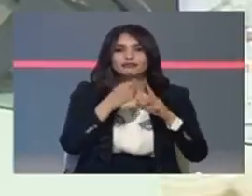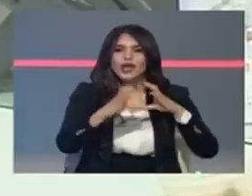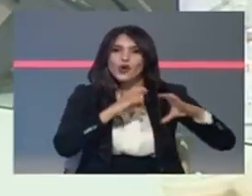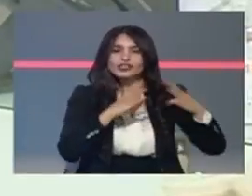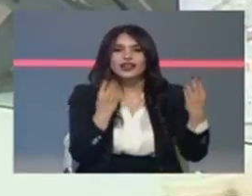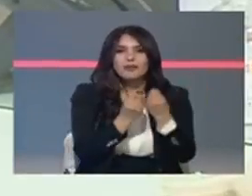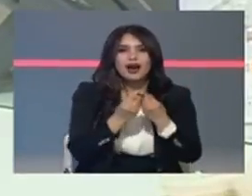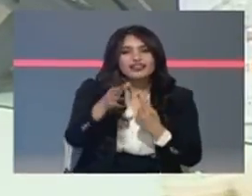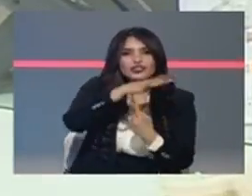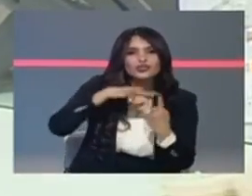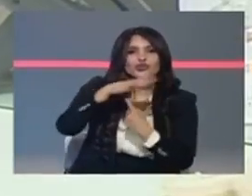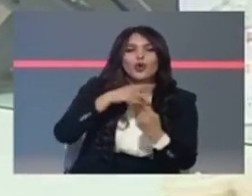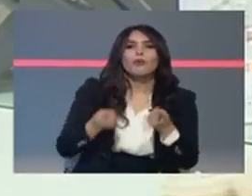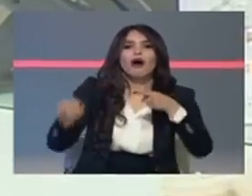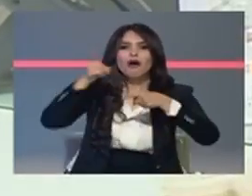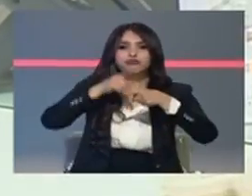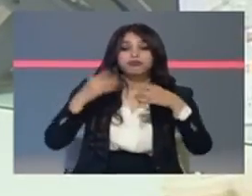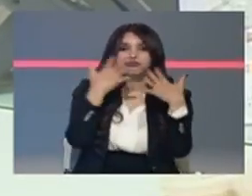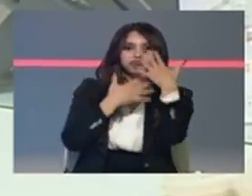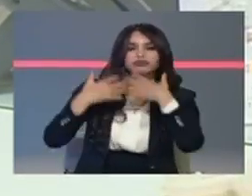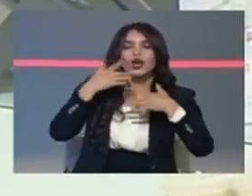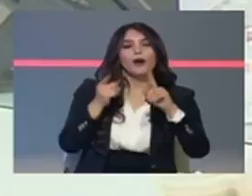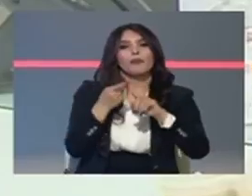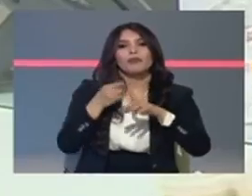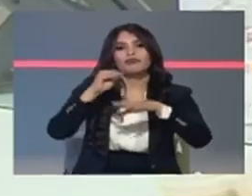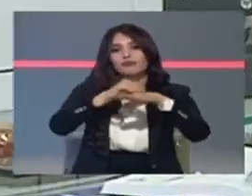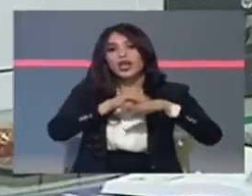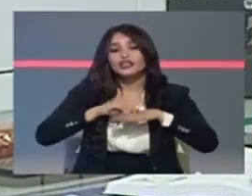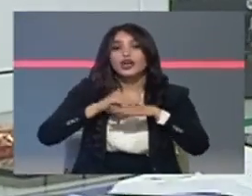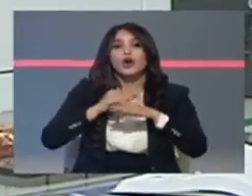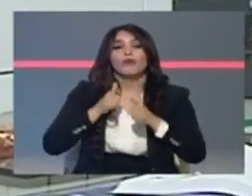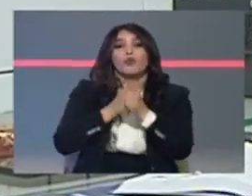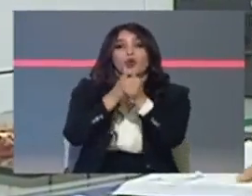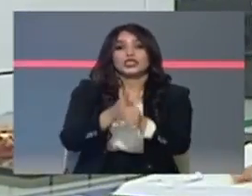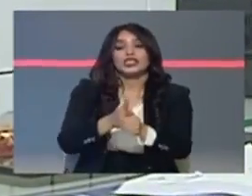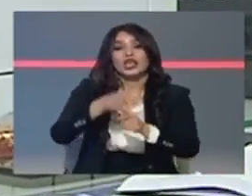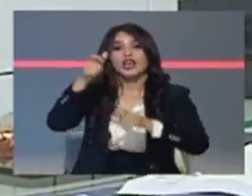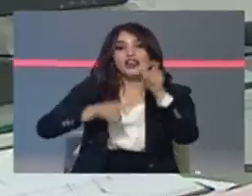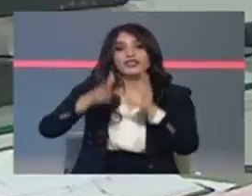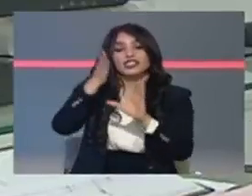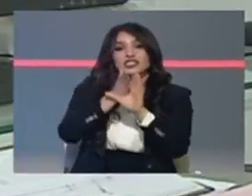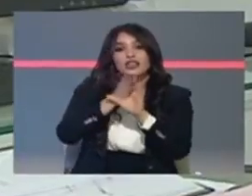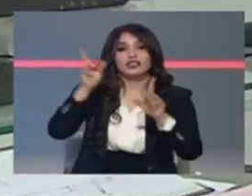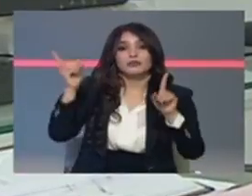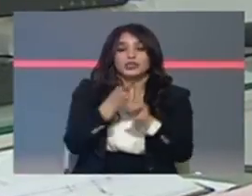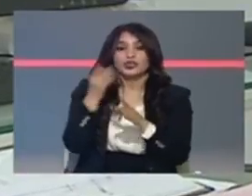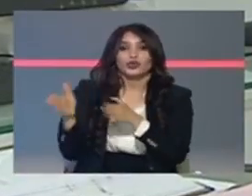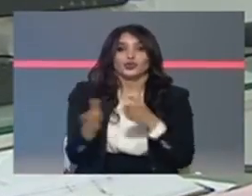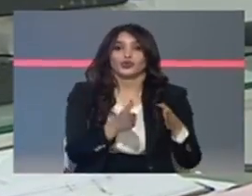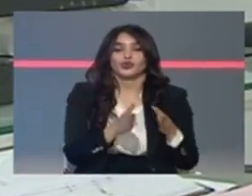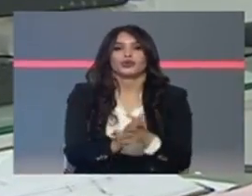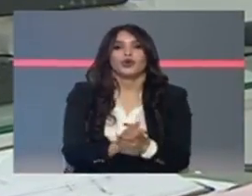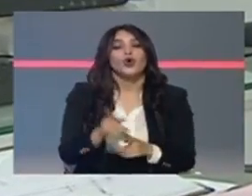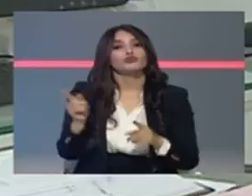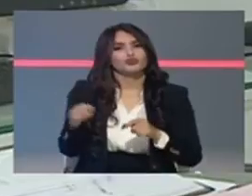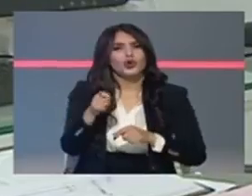فضلا عن ظهور اضطرابات أخرى تحتاج إلى متابعة نفسية خاصة تفرضها الوضعية الحالية. وقتنا ونكونوا أكثر